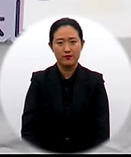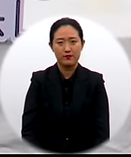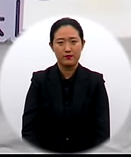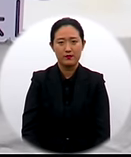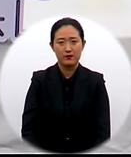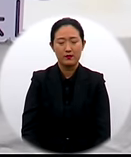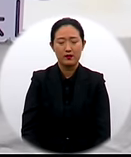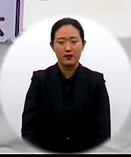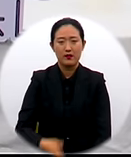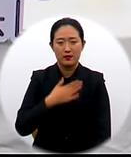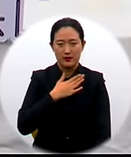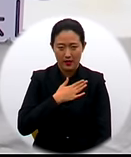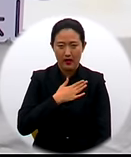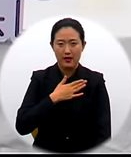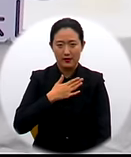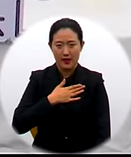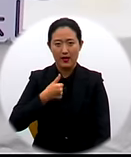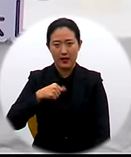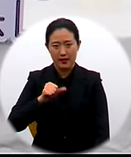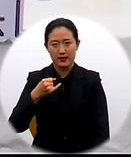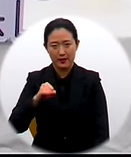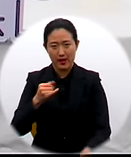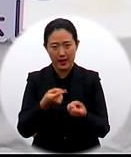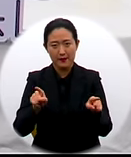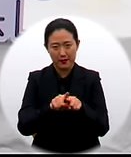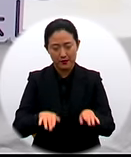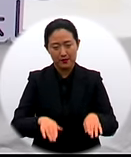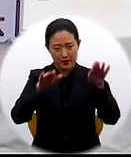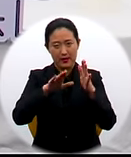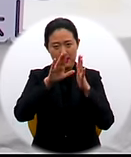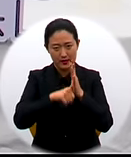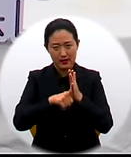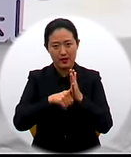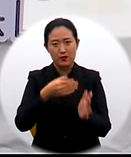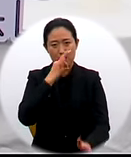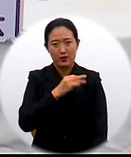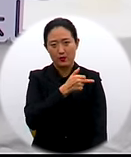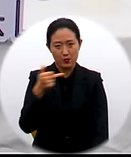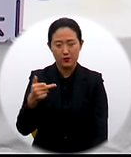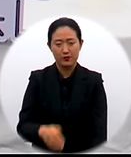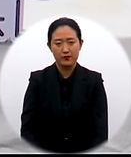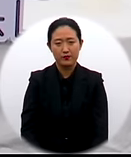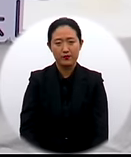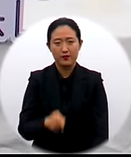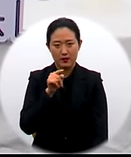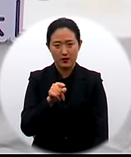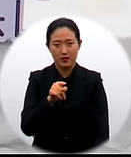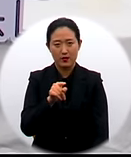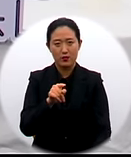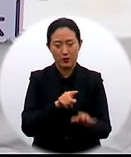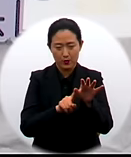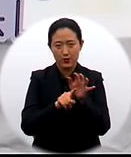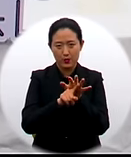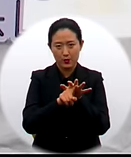메가 트렌드만큼은 나와 내 아이가 한참 성장할 때까지 영향을 줄 확률이 굉장히 높고 그 메가 트렌드